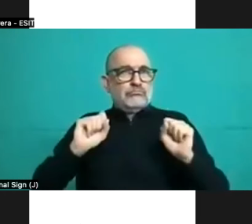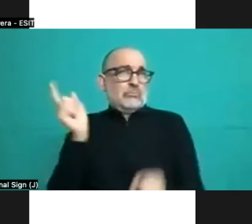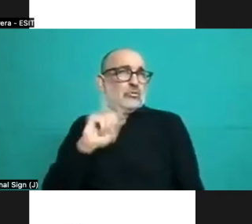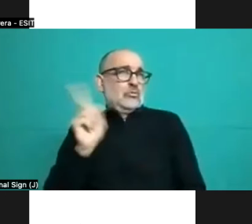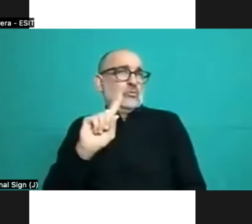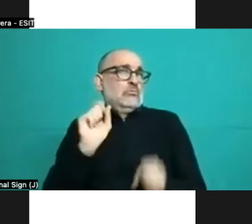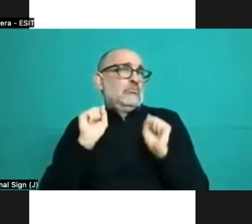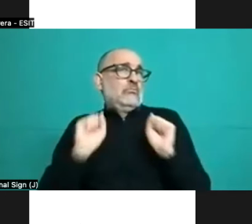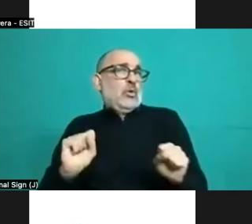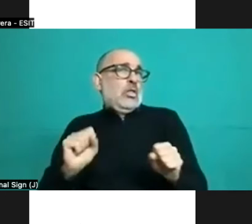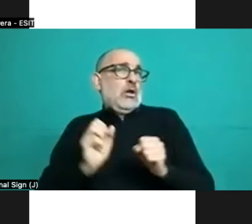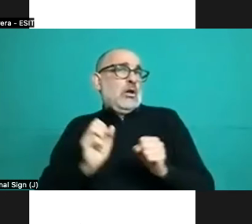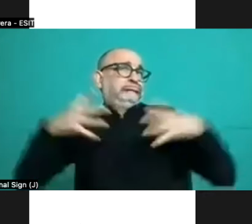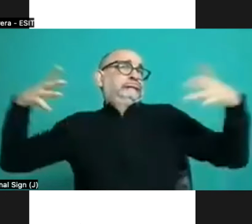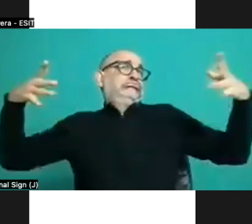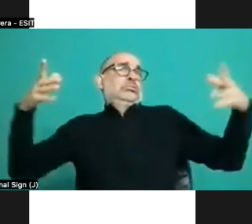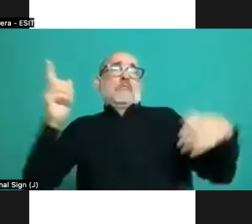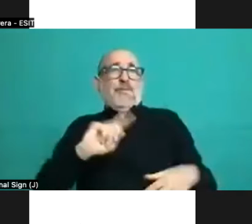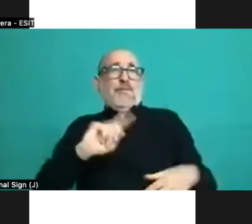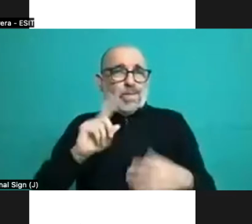souvent ne sont pas systématisées.